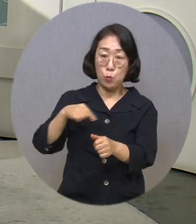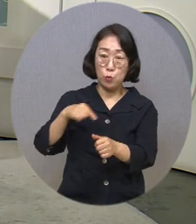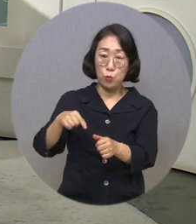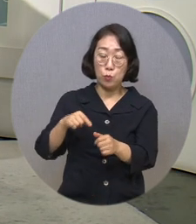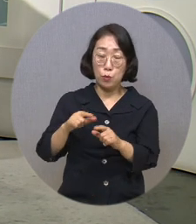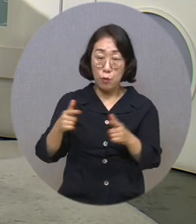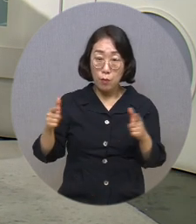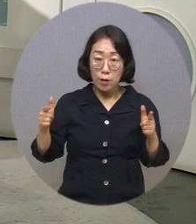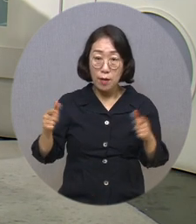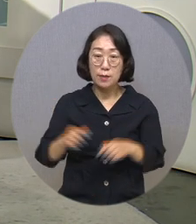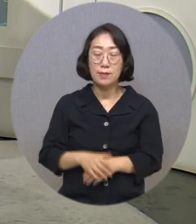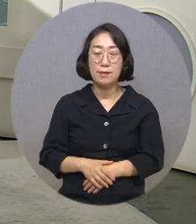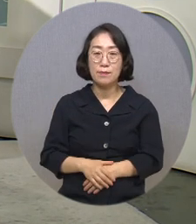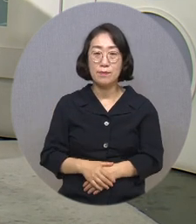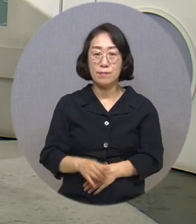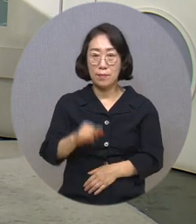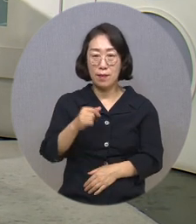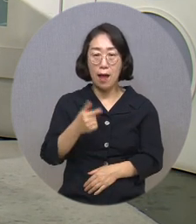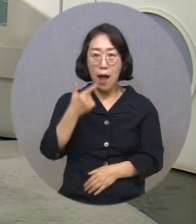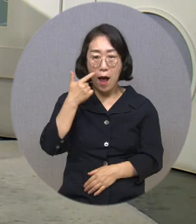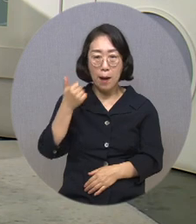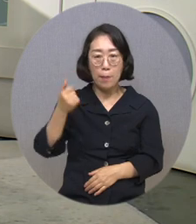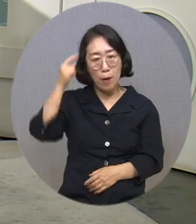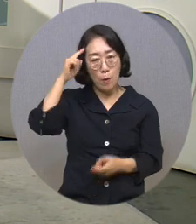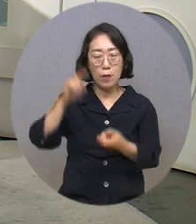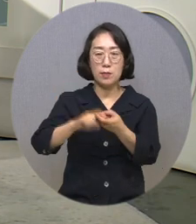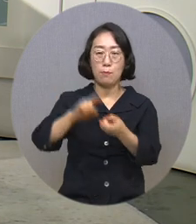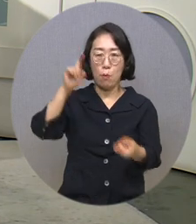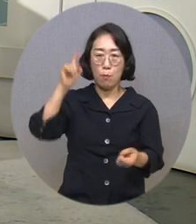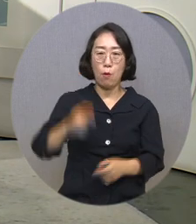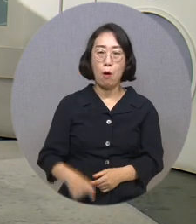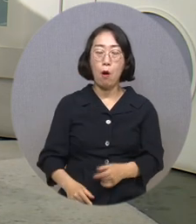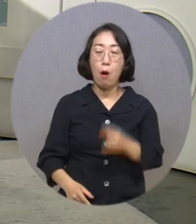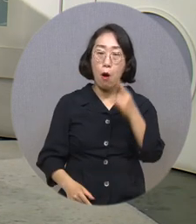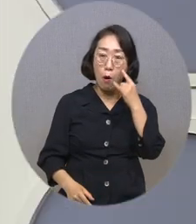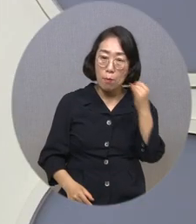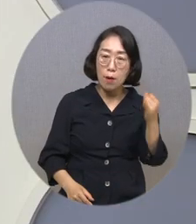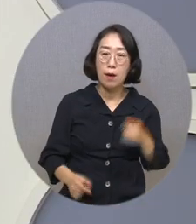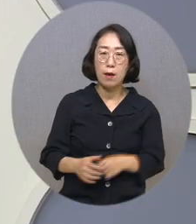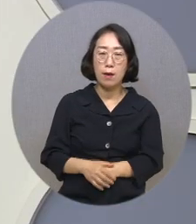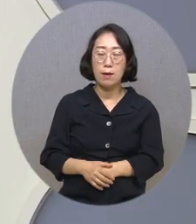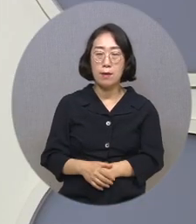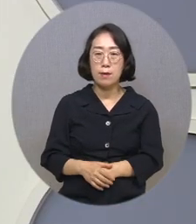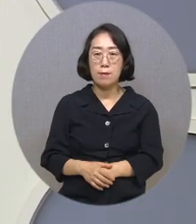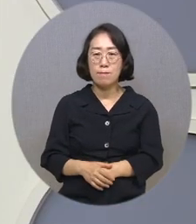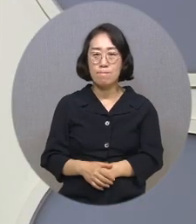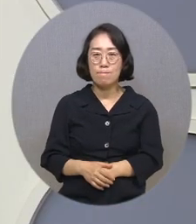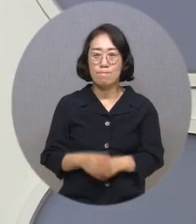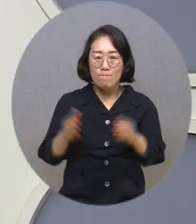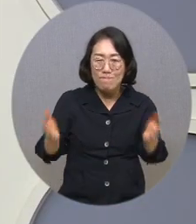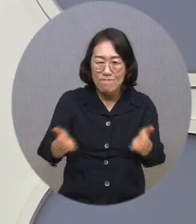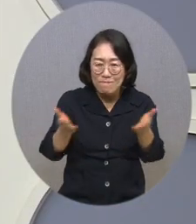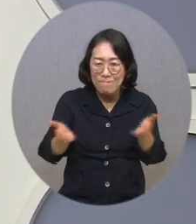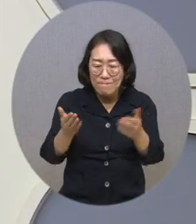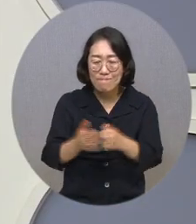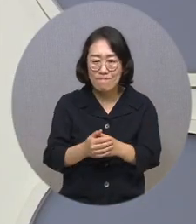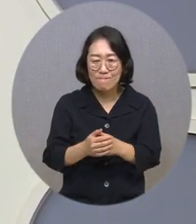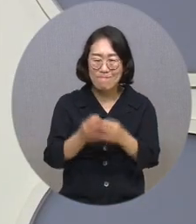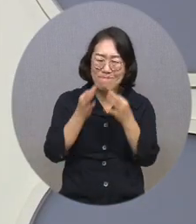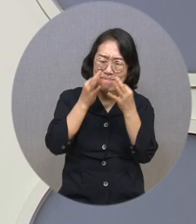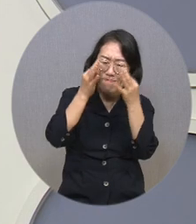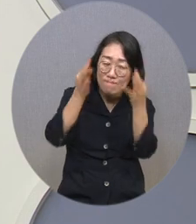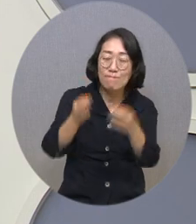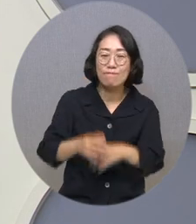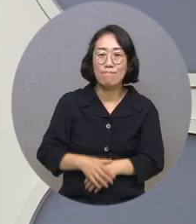가지 에피소드도 있잖아요. 아빠의 무관심, 뭐 엄마의 그냥 그 치맛바람, 그러잖아요. 그런